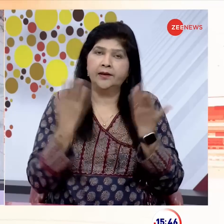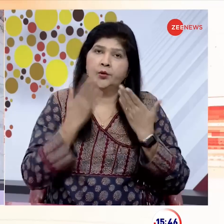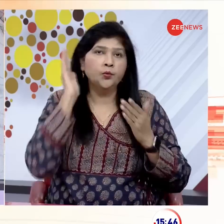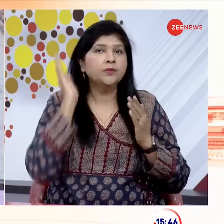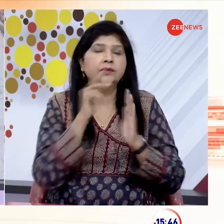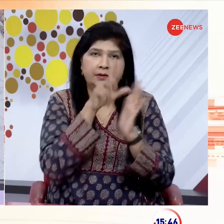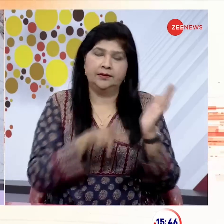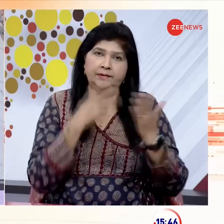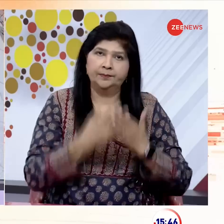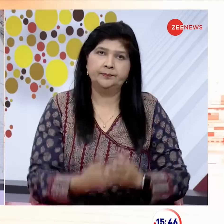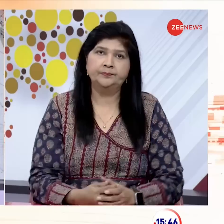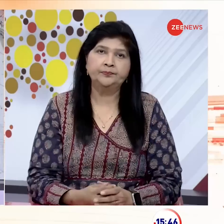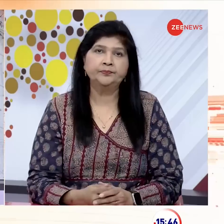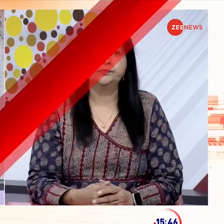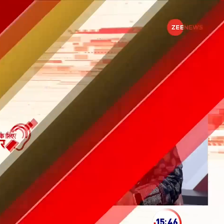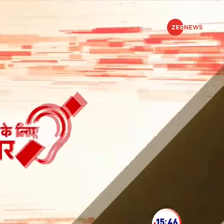की शुरुआत।